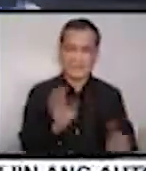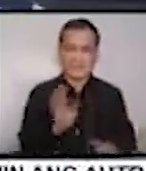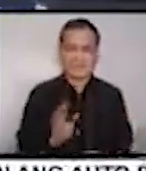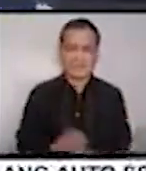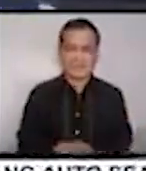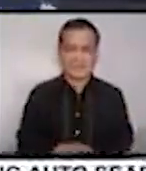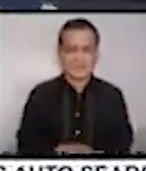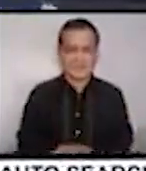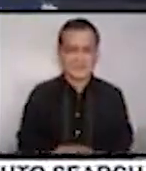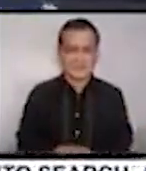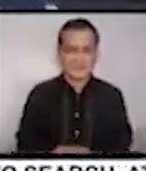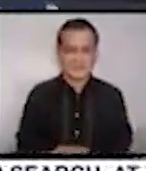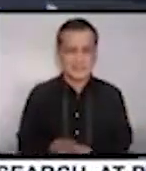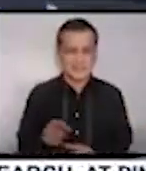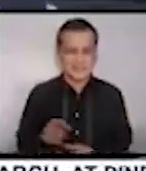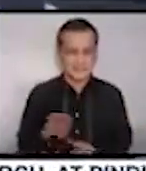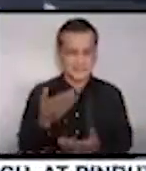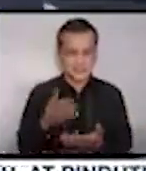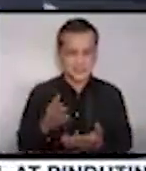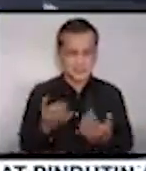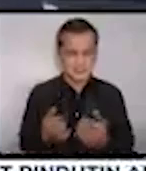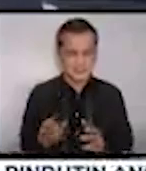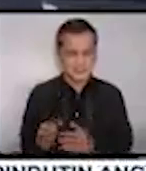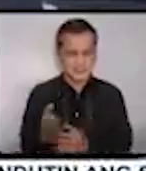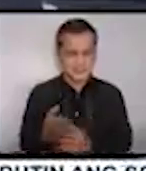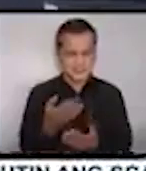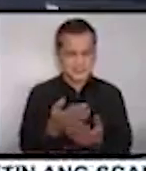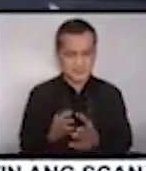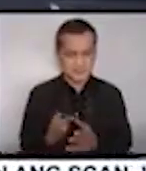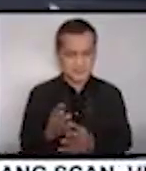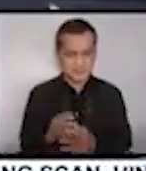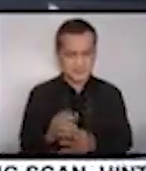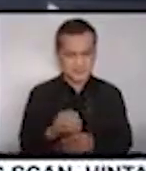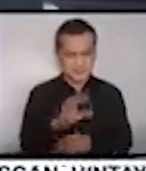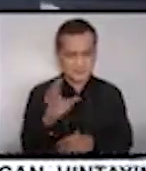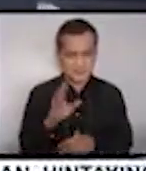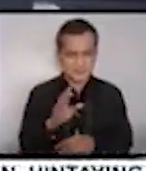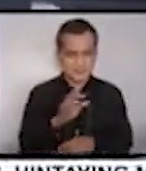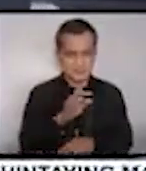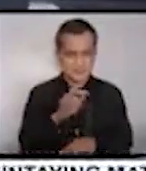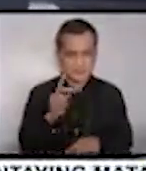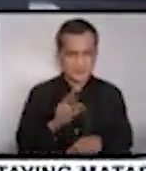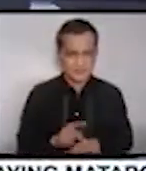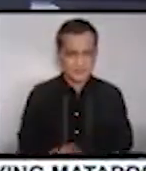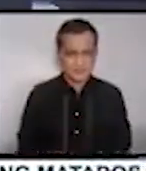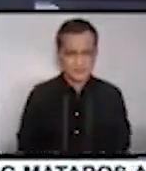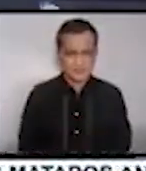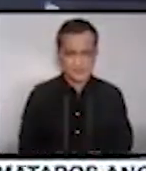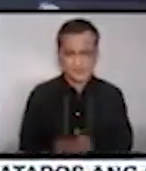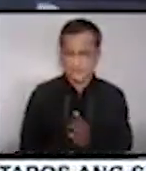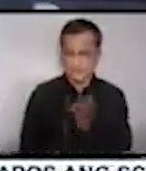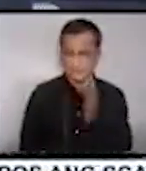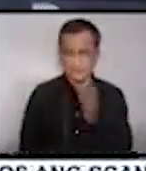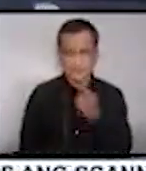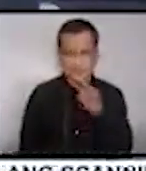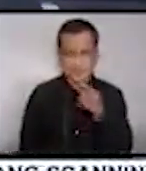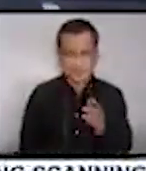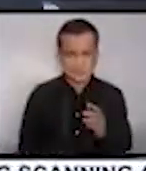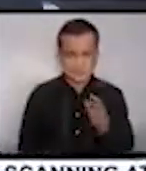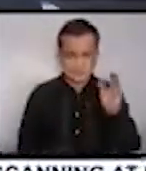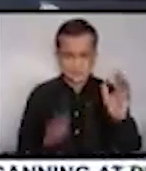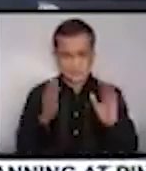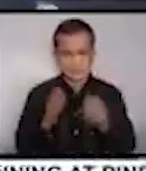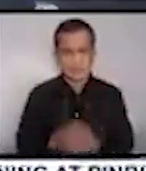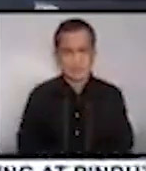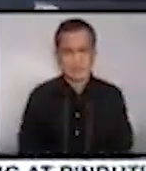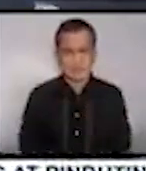Ang ating performer ngayong umaga, good morning. Welcome sa Rise and Shine Pilipinas. Good morning po. Hello po sa inyo. Okay,